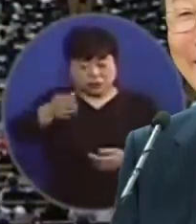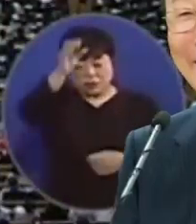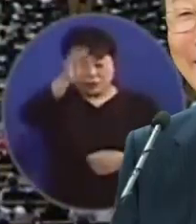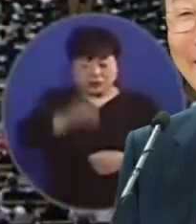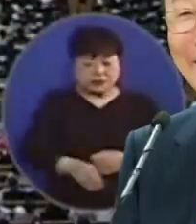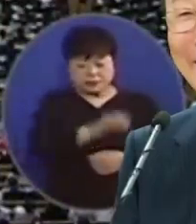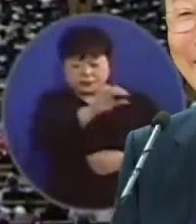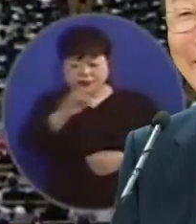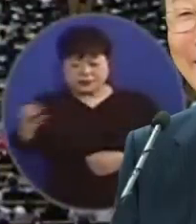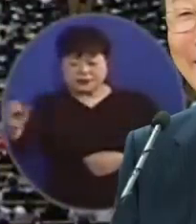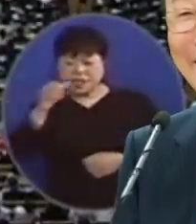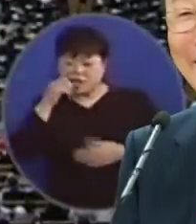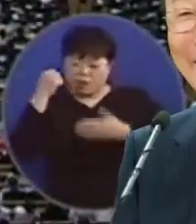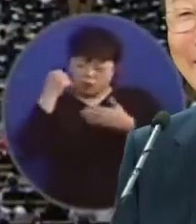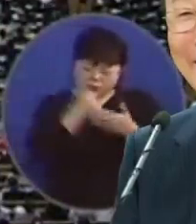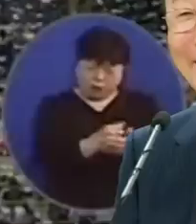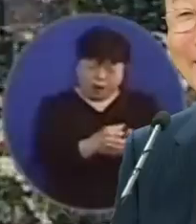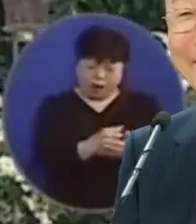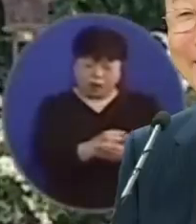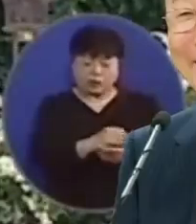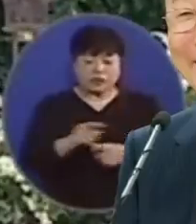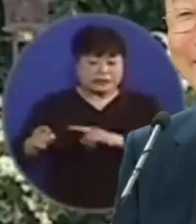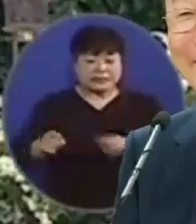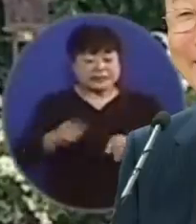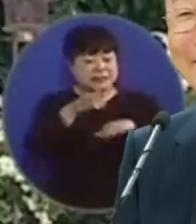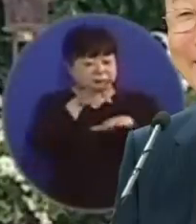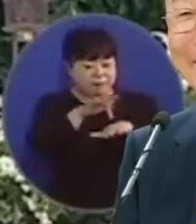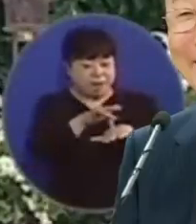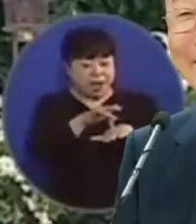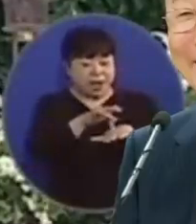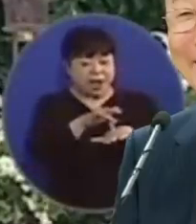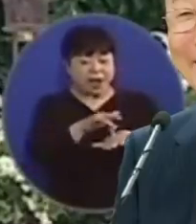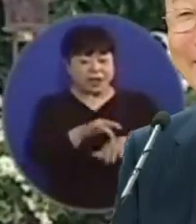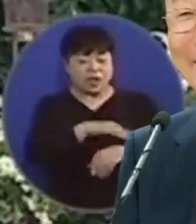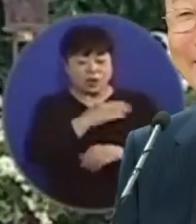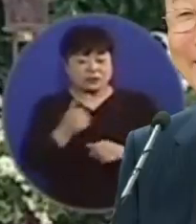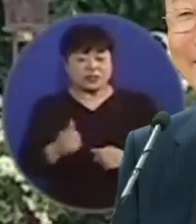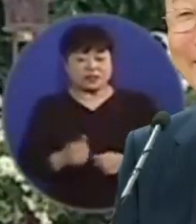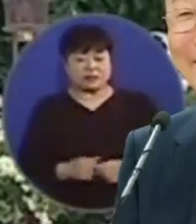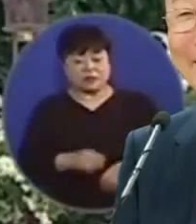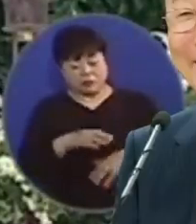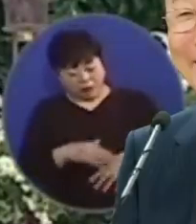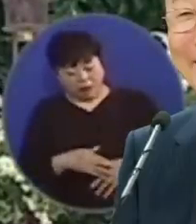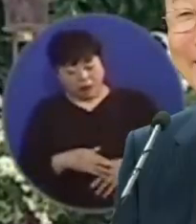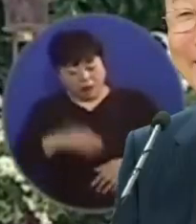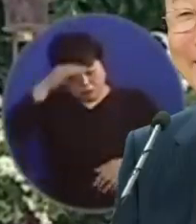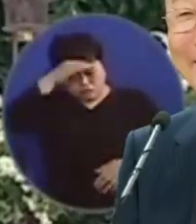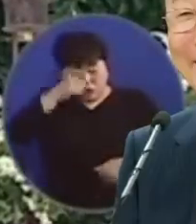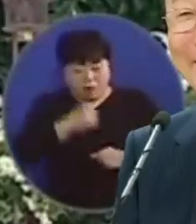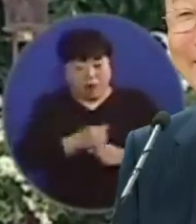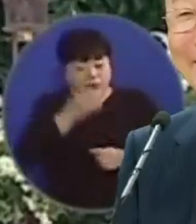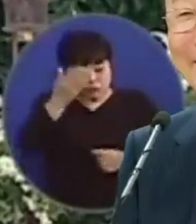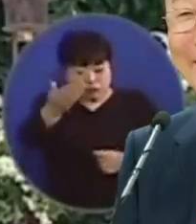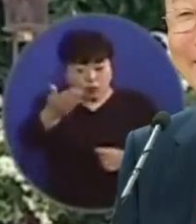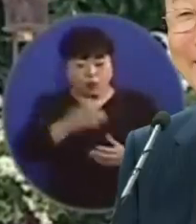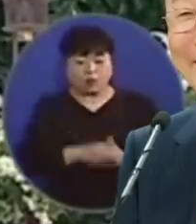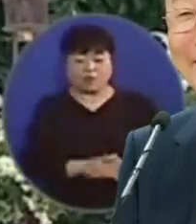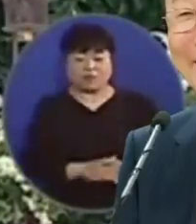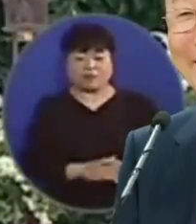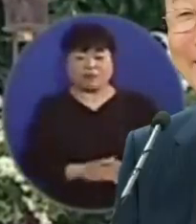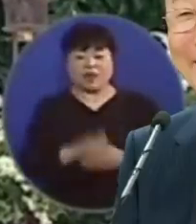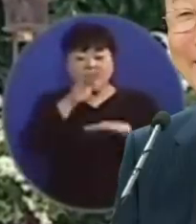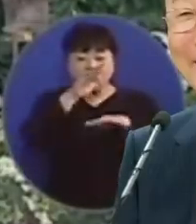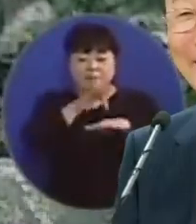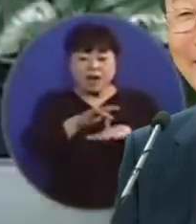못 박아버리고 우리를 다스리는 마귀들, 통치자와 권세자들을 무력화하여 드러내어 구경거리로 삼았다.